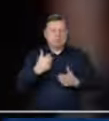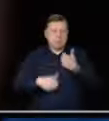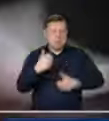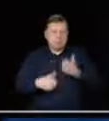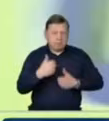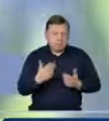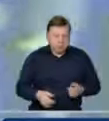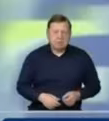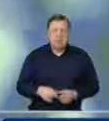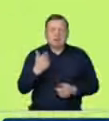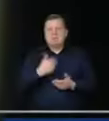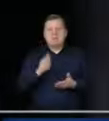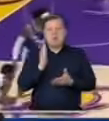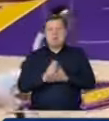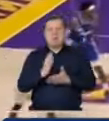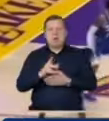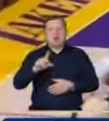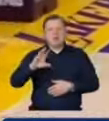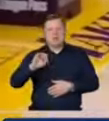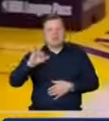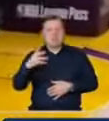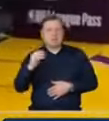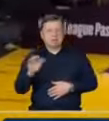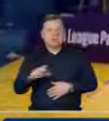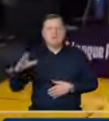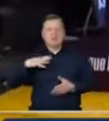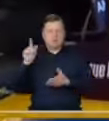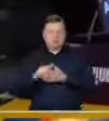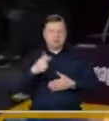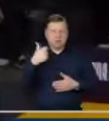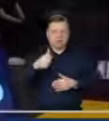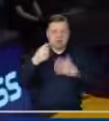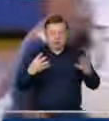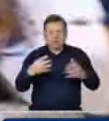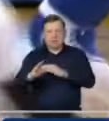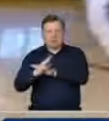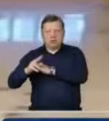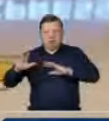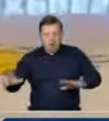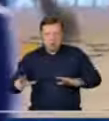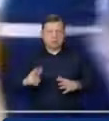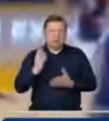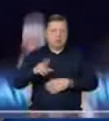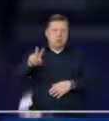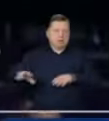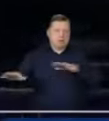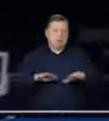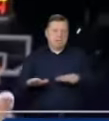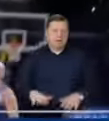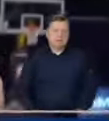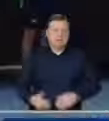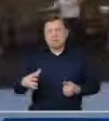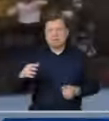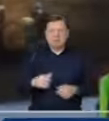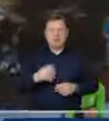dyspozycja najskuteczniejszego na parkiecie LeBrona Jamesa. Brooklyn Nets wygrali 109-98 i umocnili się na drugim miejscu w tabeli konferencji